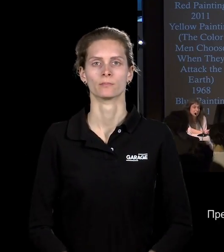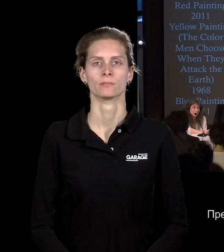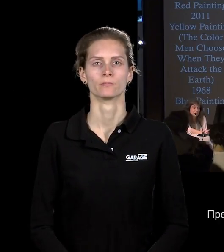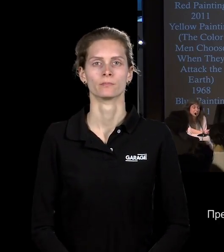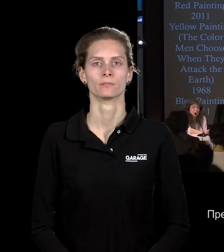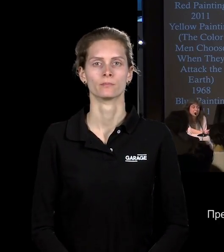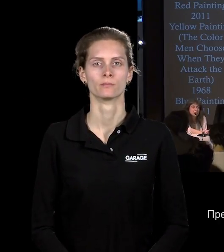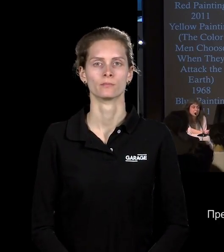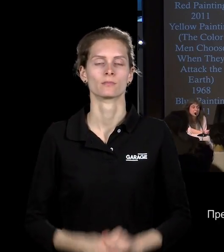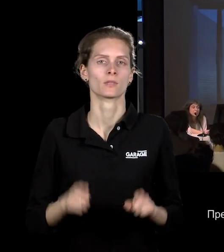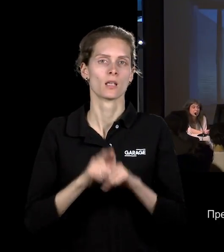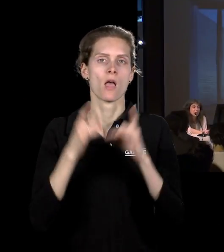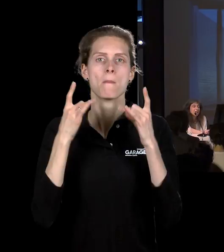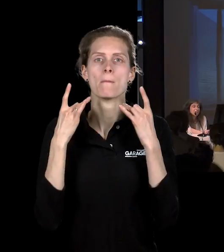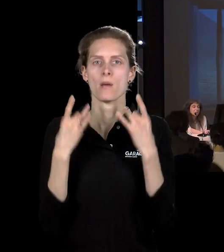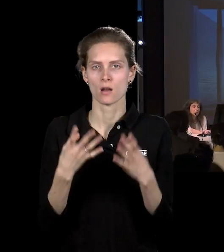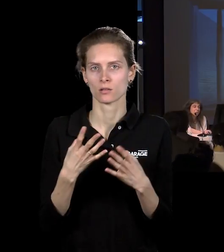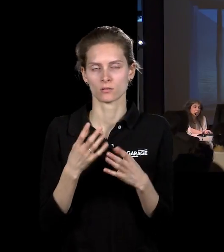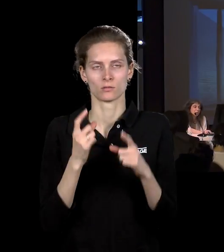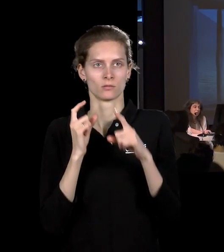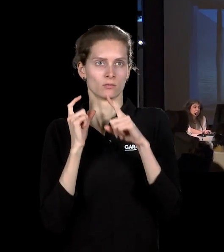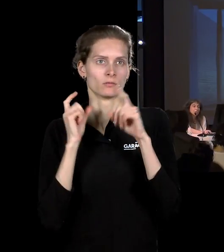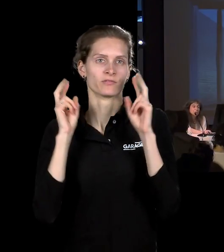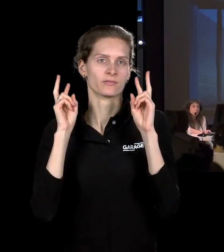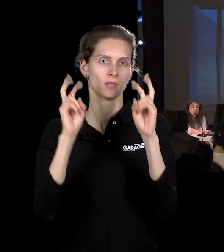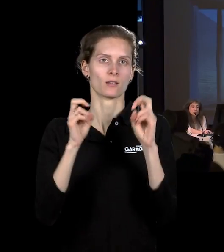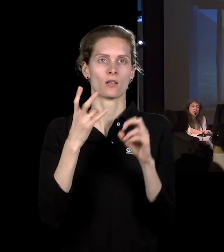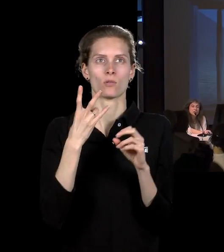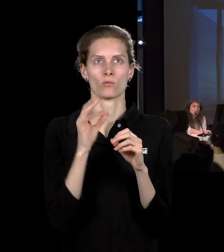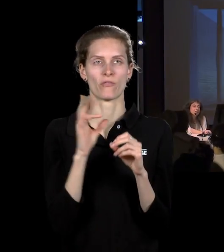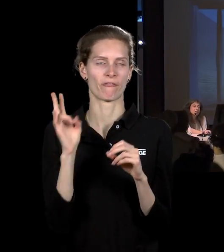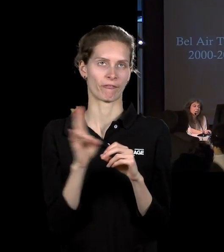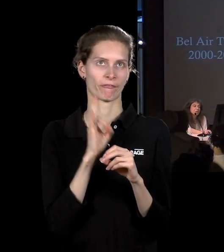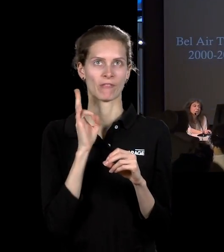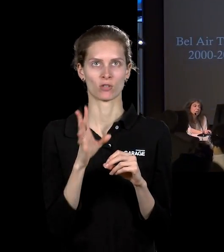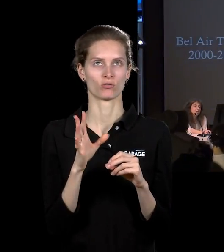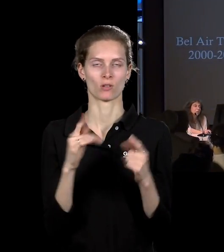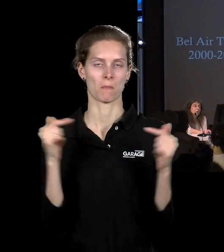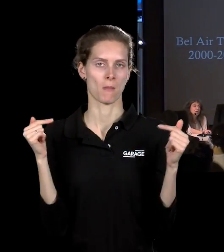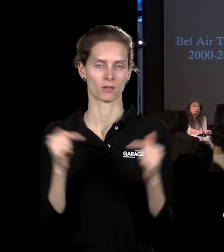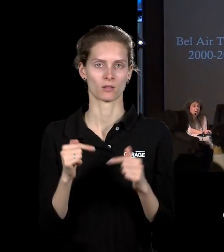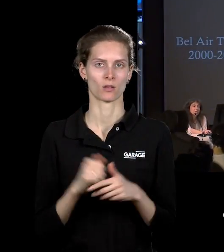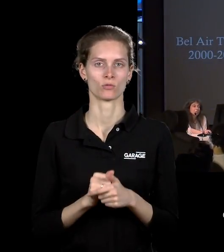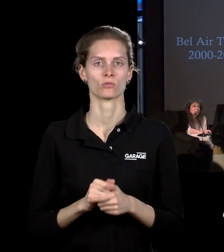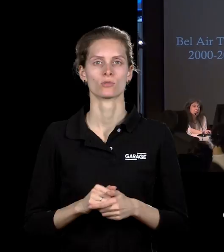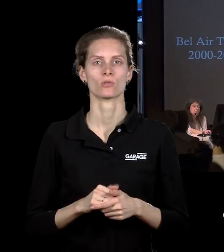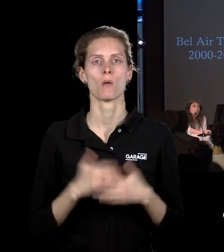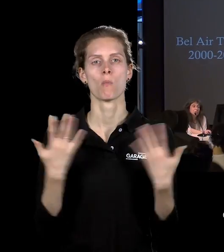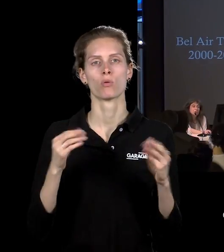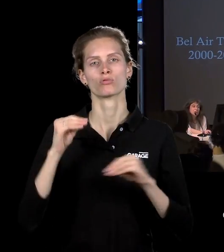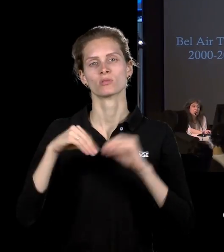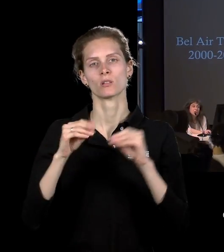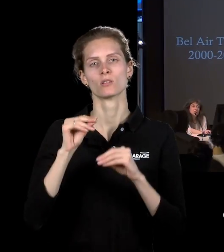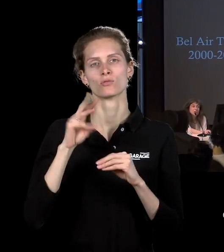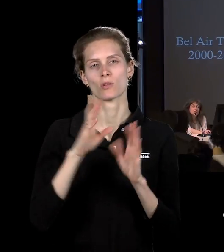теряющие, вечно актуальные. Вот как бы тоже как бы, собственно, скорее инсталляция, чем серия работ. И была